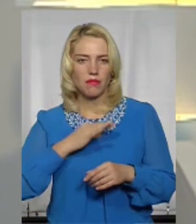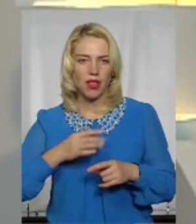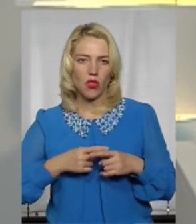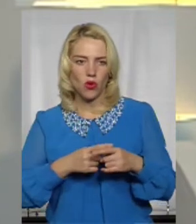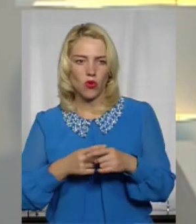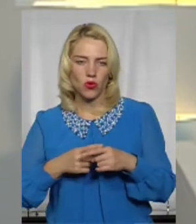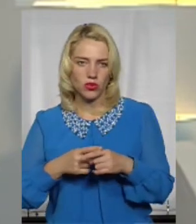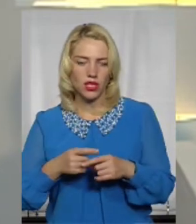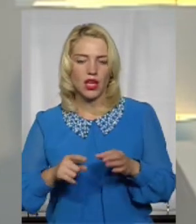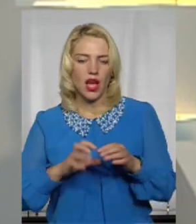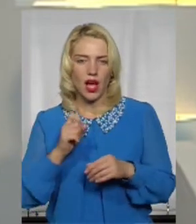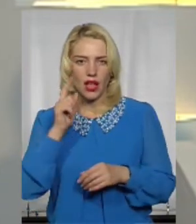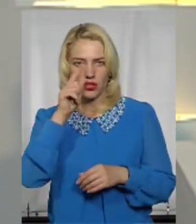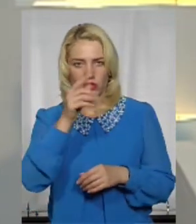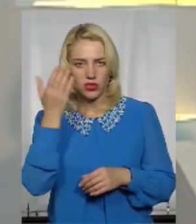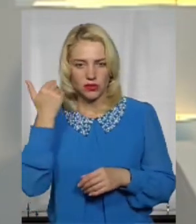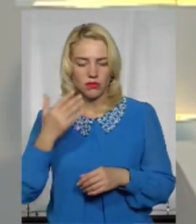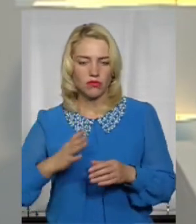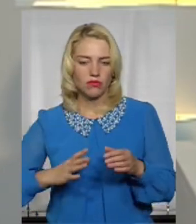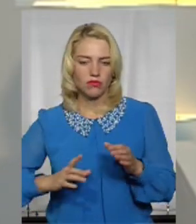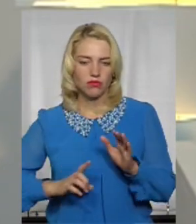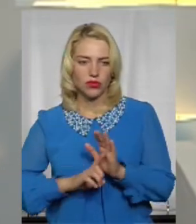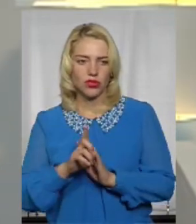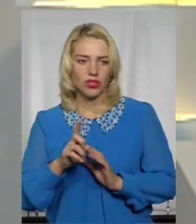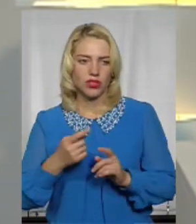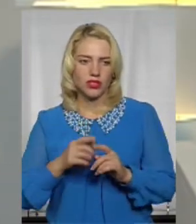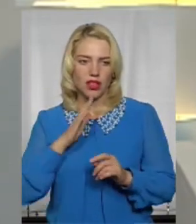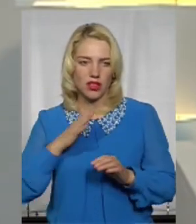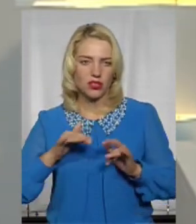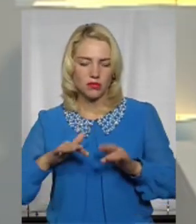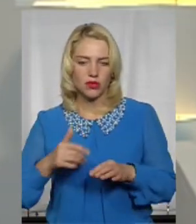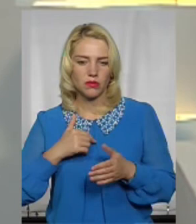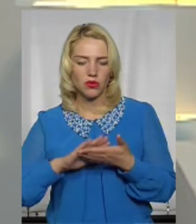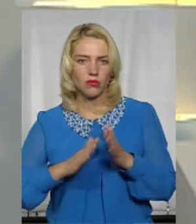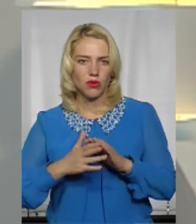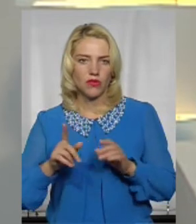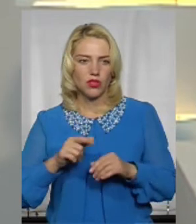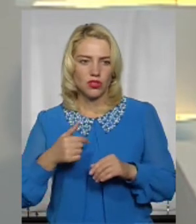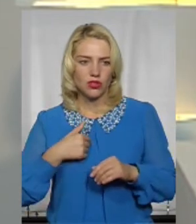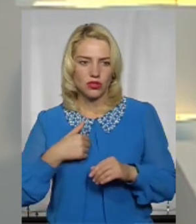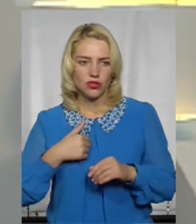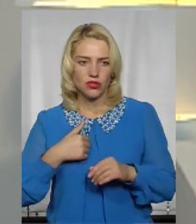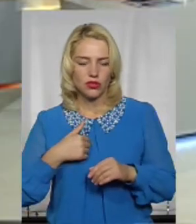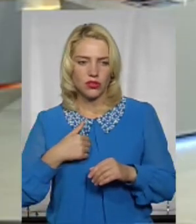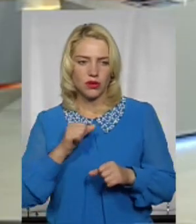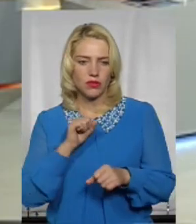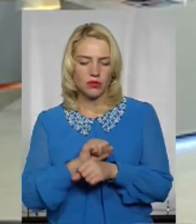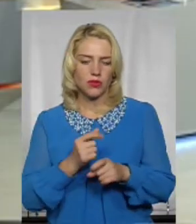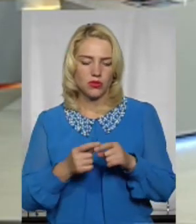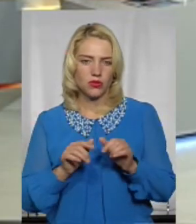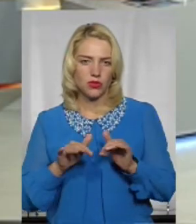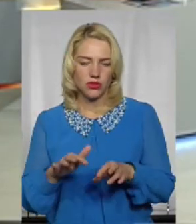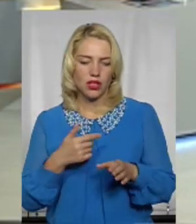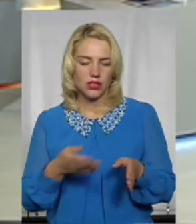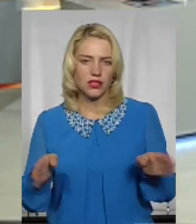білорус, і тоді почалася фактично ці наші події, ми з ним домовилися, що я призупиняю цю діяльність, закриваю